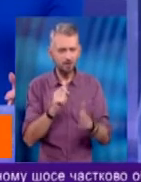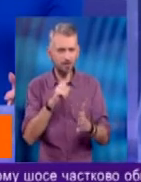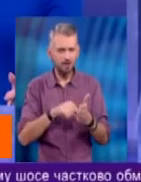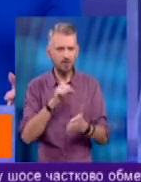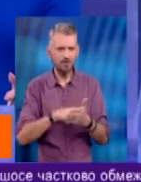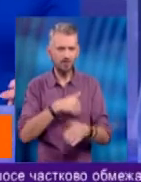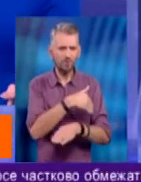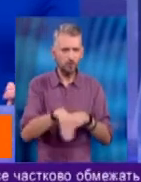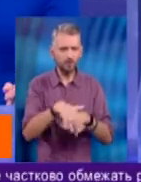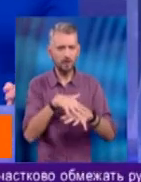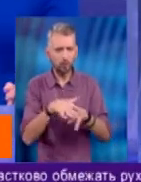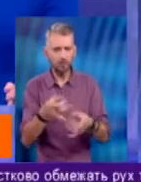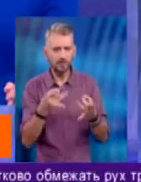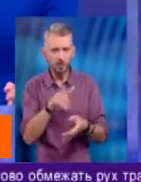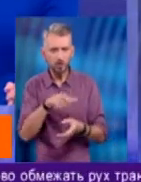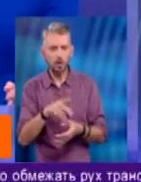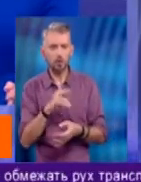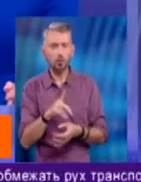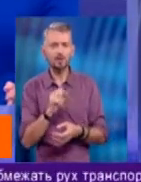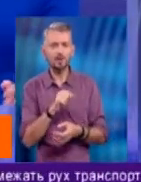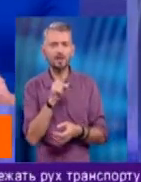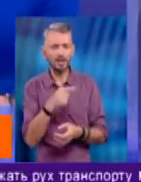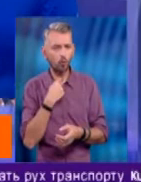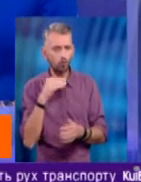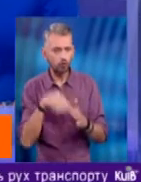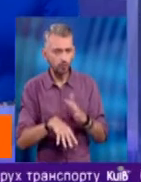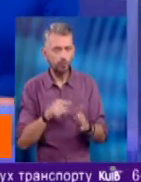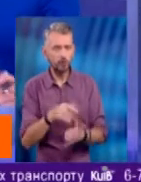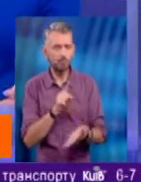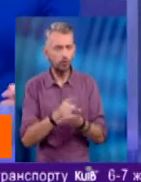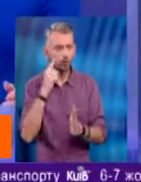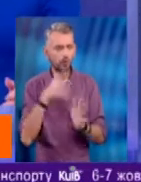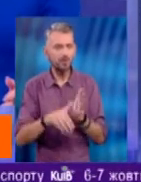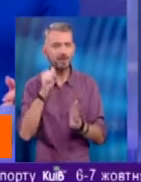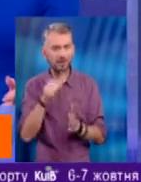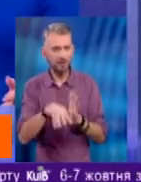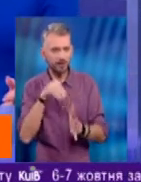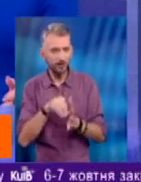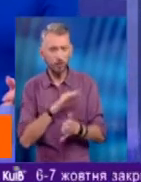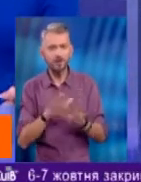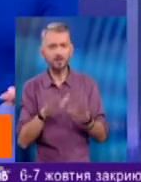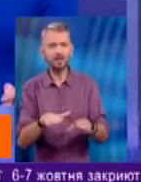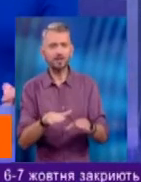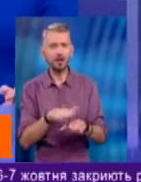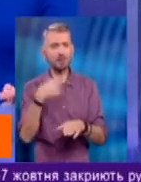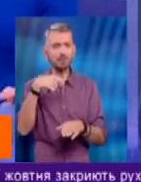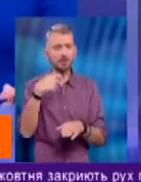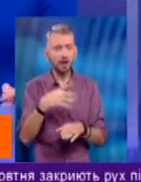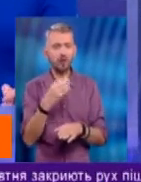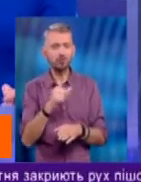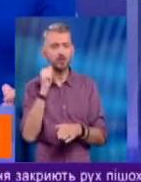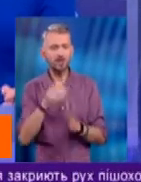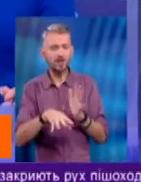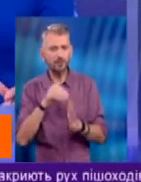народу, від звичайних людей, які за них голосують. Вони мають розуміти, що завтра вибори. І не тільки не президента, а ще завтра